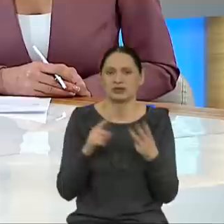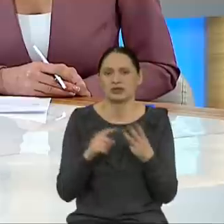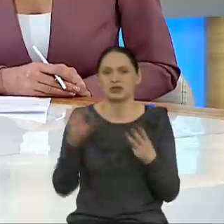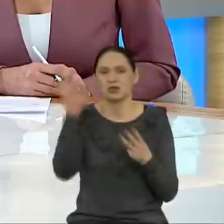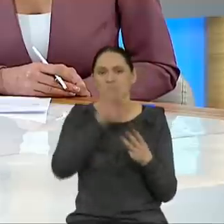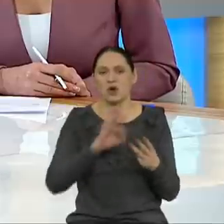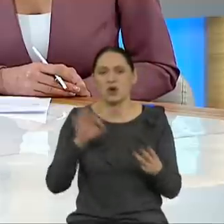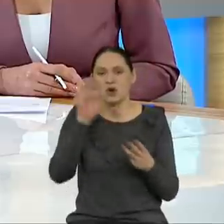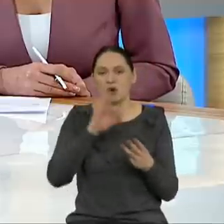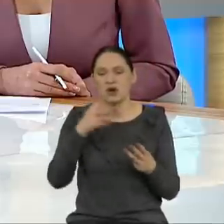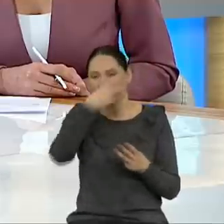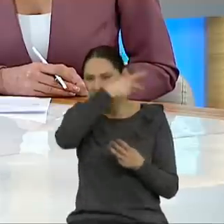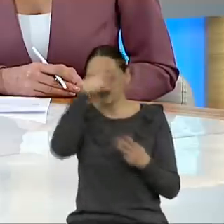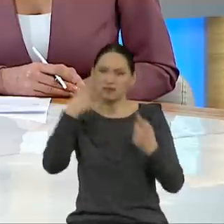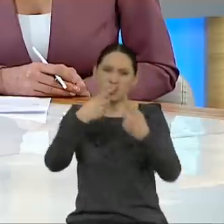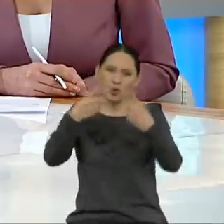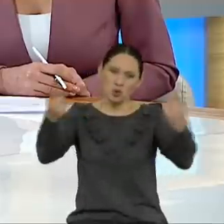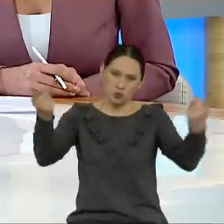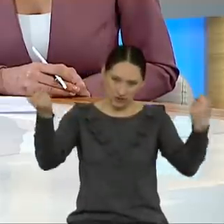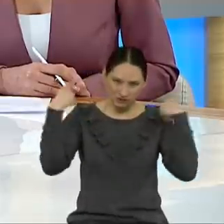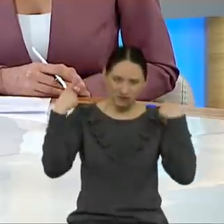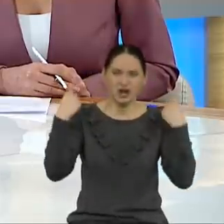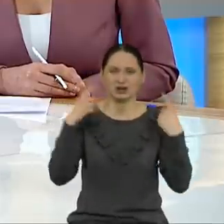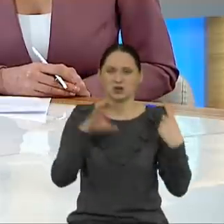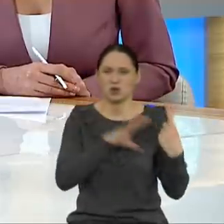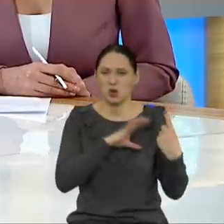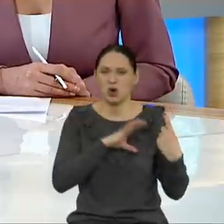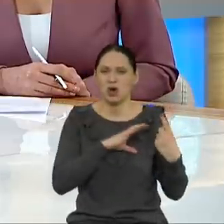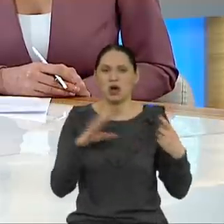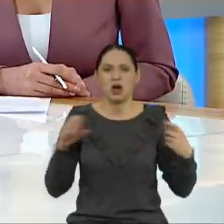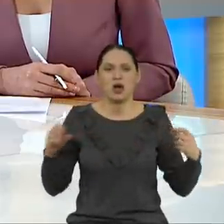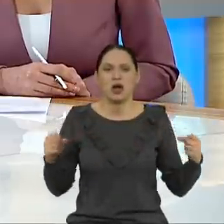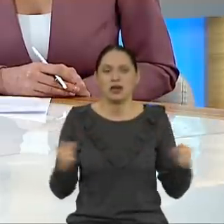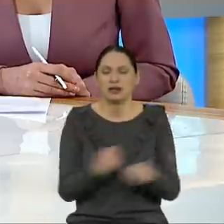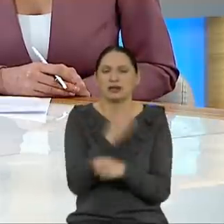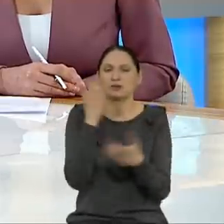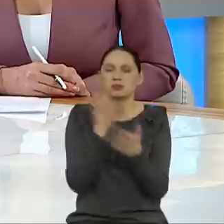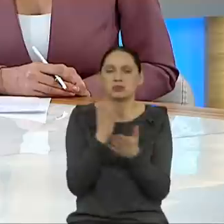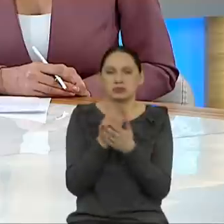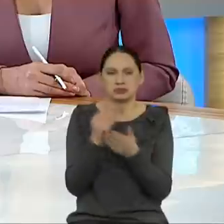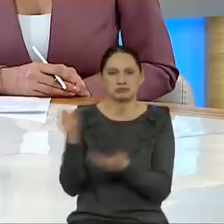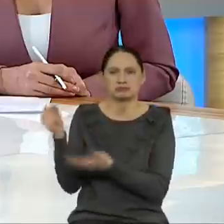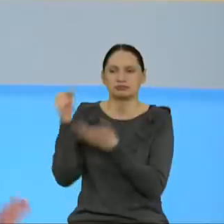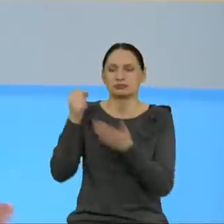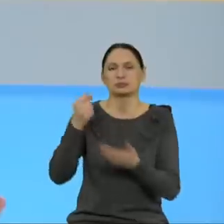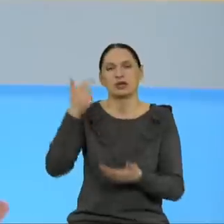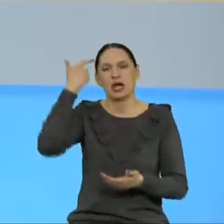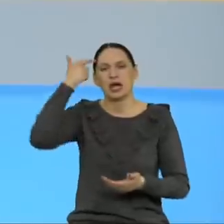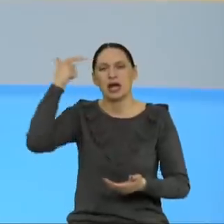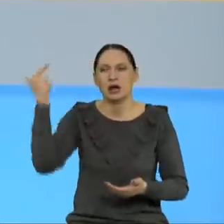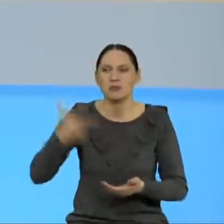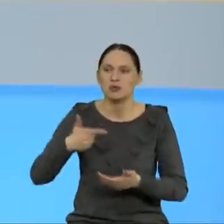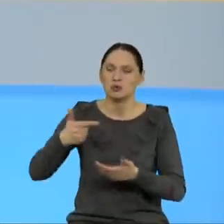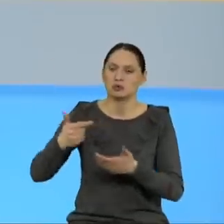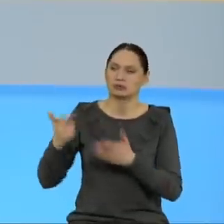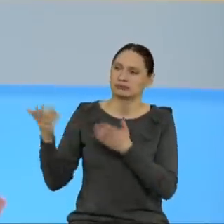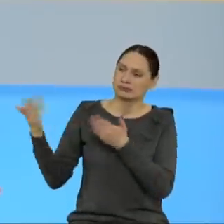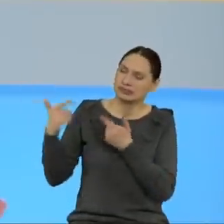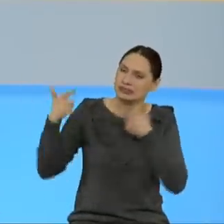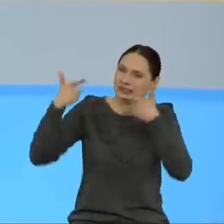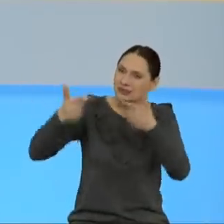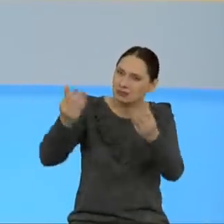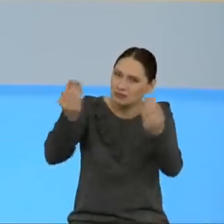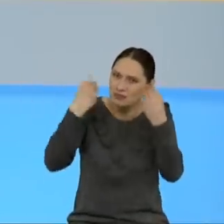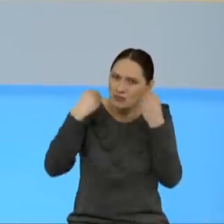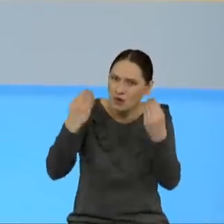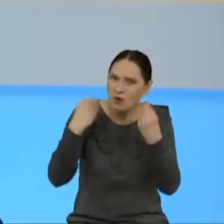dėlto yra tokio lygio, kad gali tapti Lietuvos svarbia eksporto šaka. Ir talentų pritraukimo ir išlaikymo tam tikra